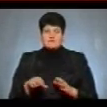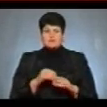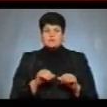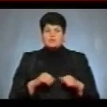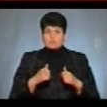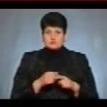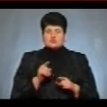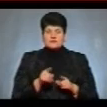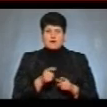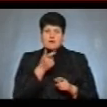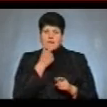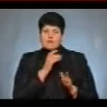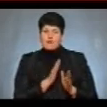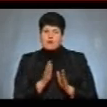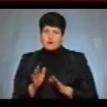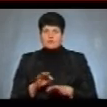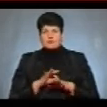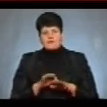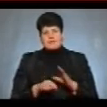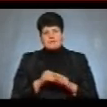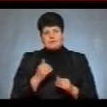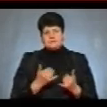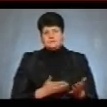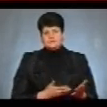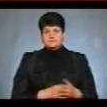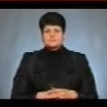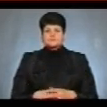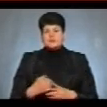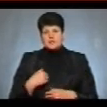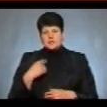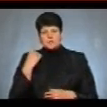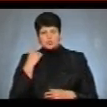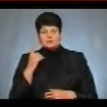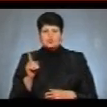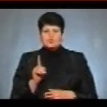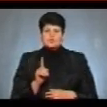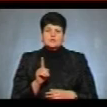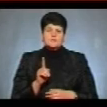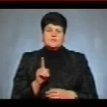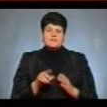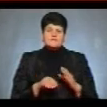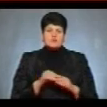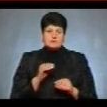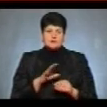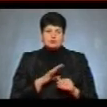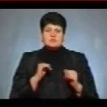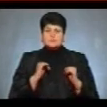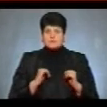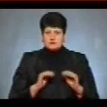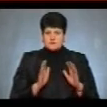вони акуратно, гарно провели вибори наразі. Дякую, Ігоре. Я думаю, що вибори пройшли досить